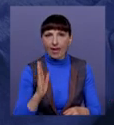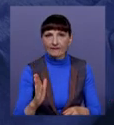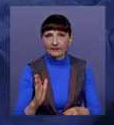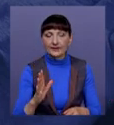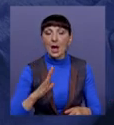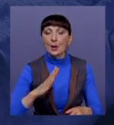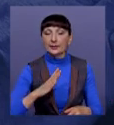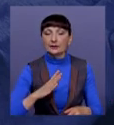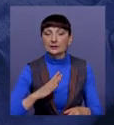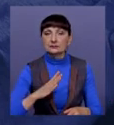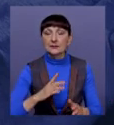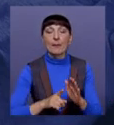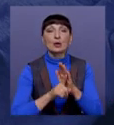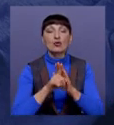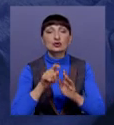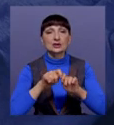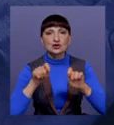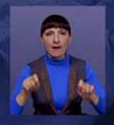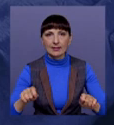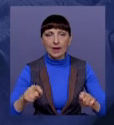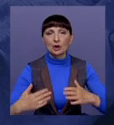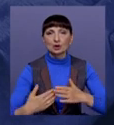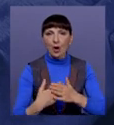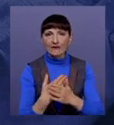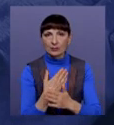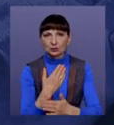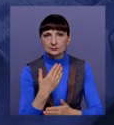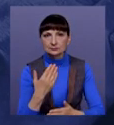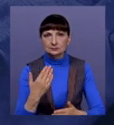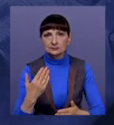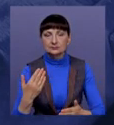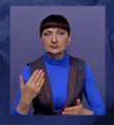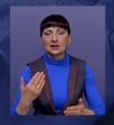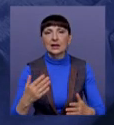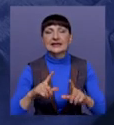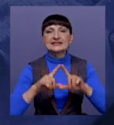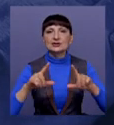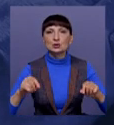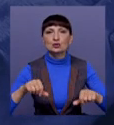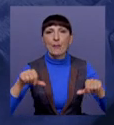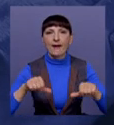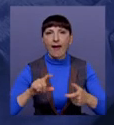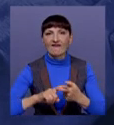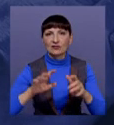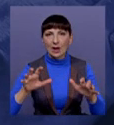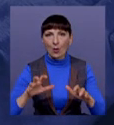Было положено начало новому институту правовому,